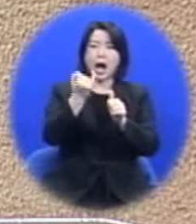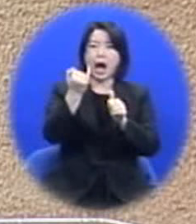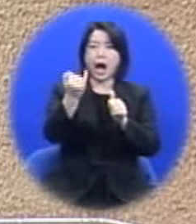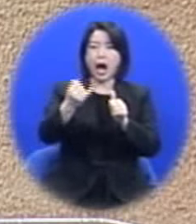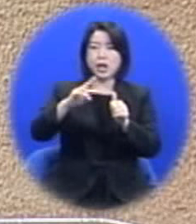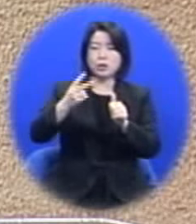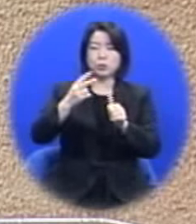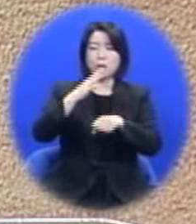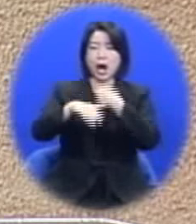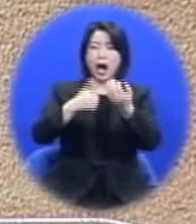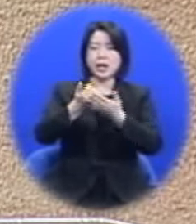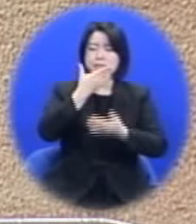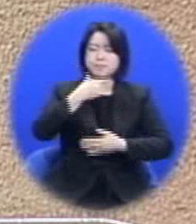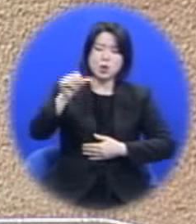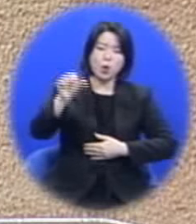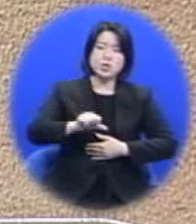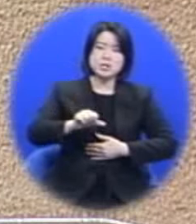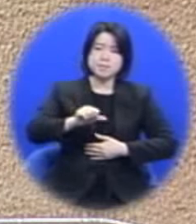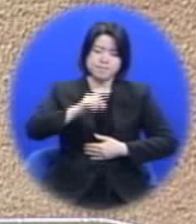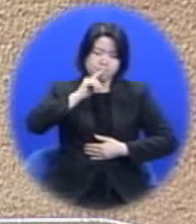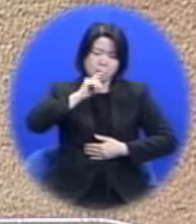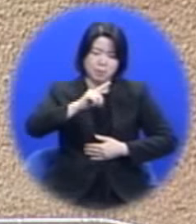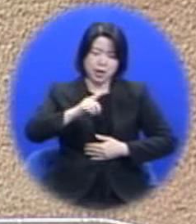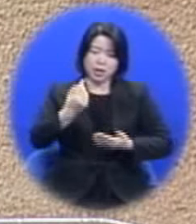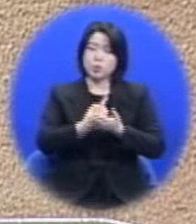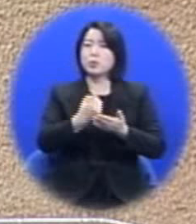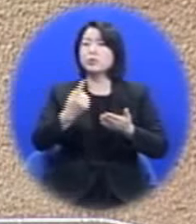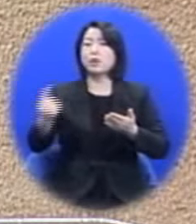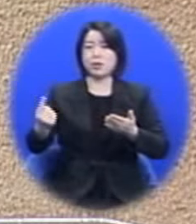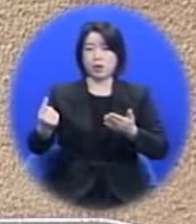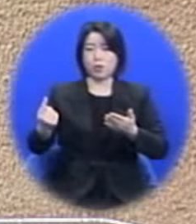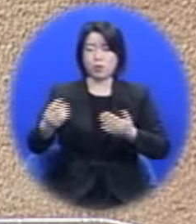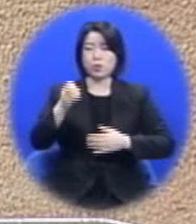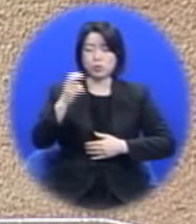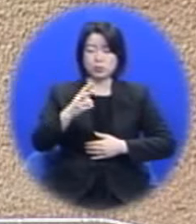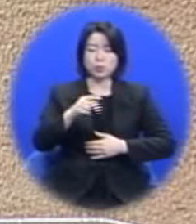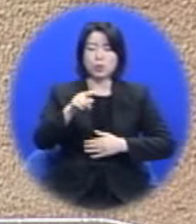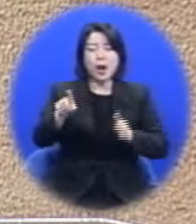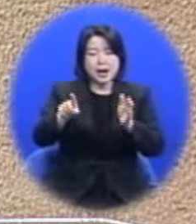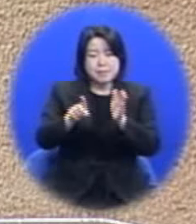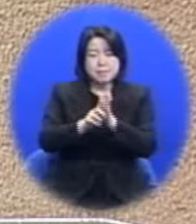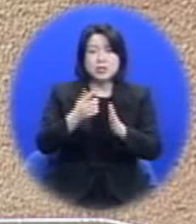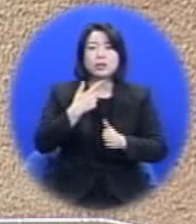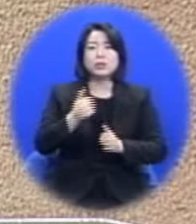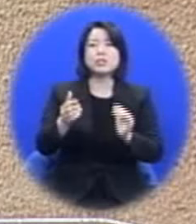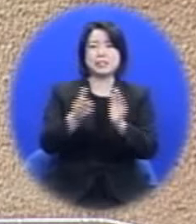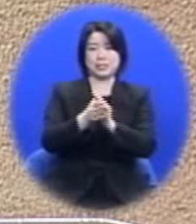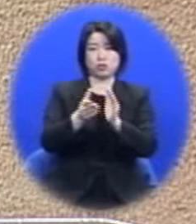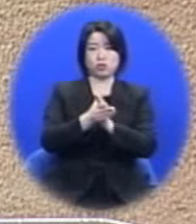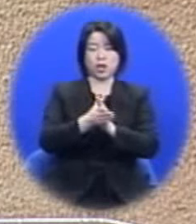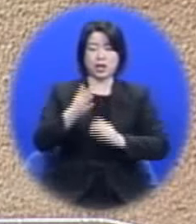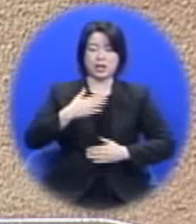저주하고 죽으라고 악담을 하고 그렇게 믿었던 친구들이 정죄하고